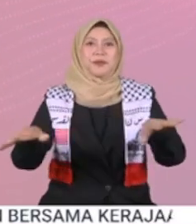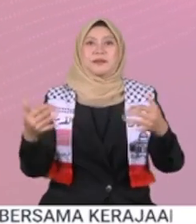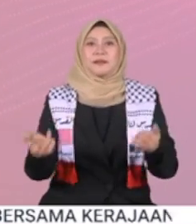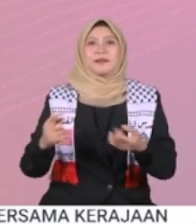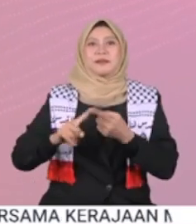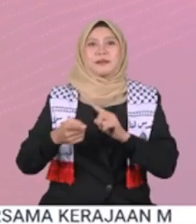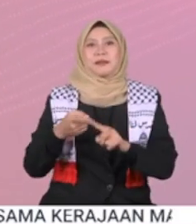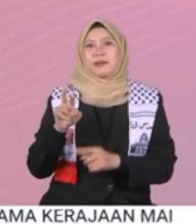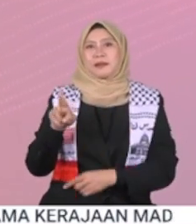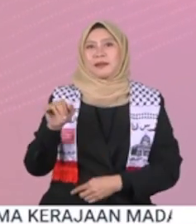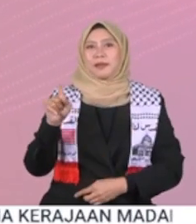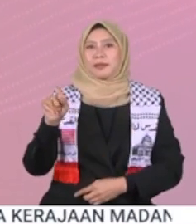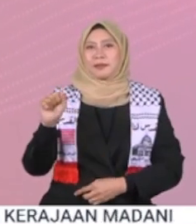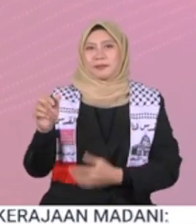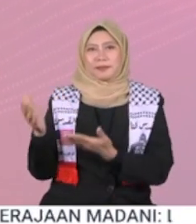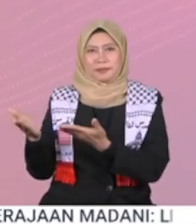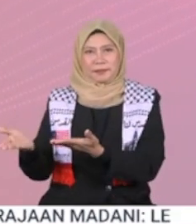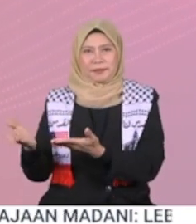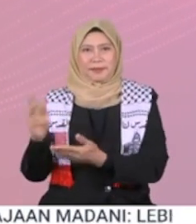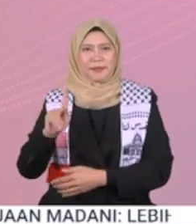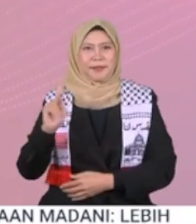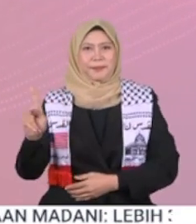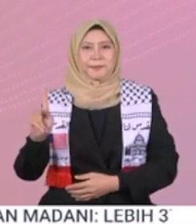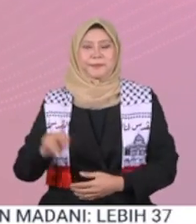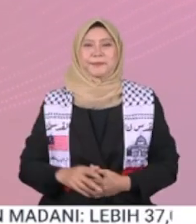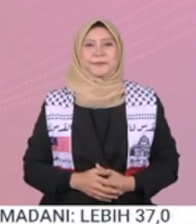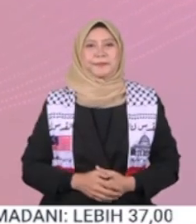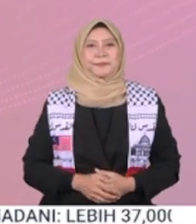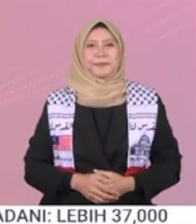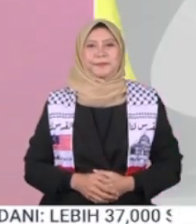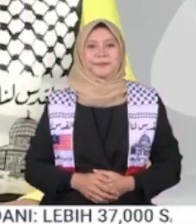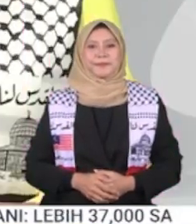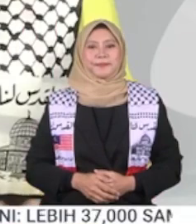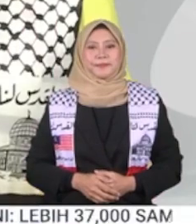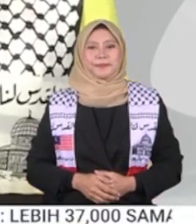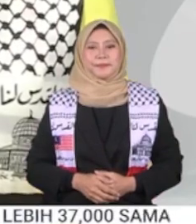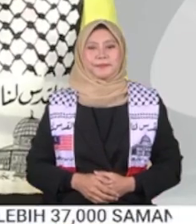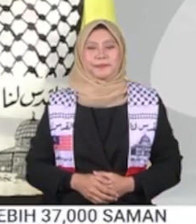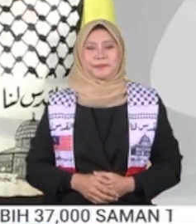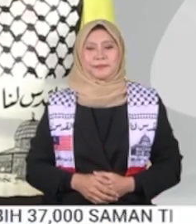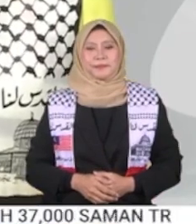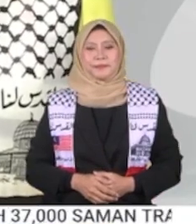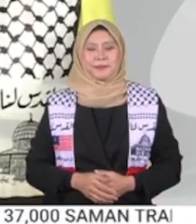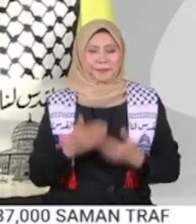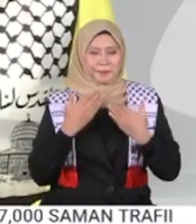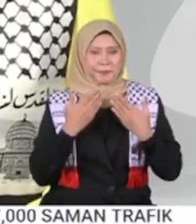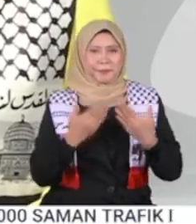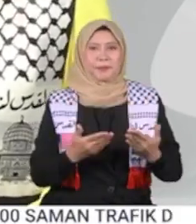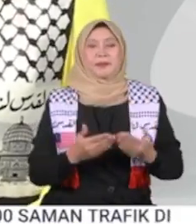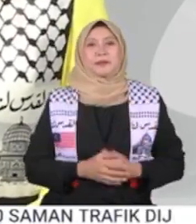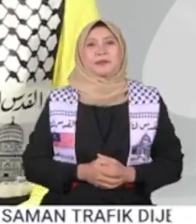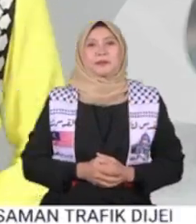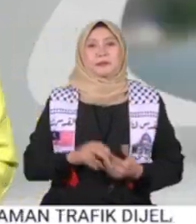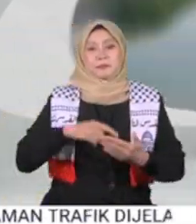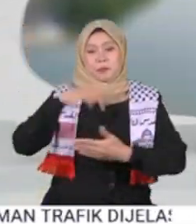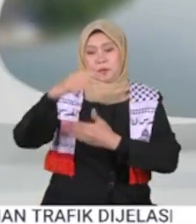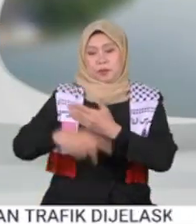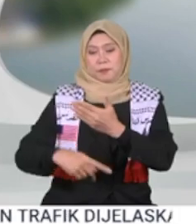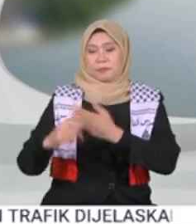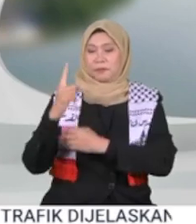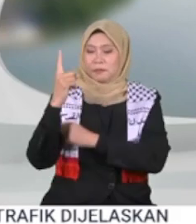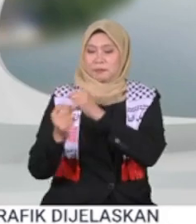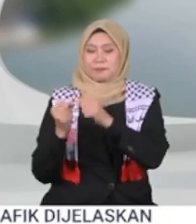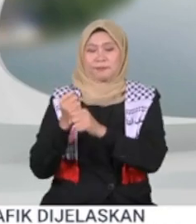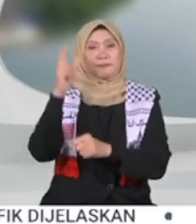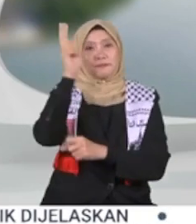Rakan penyampai Rita alius Malik di Kota Kinabalu silakan Rita baik dia program setahun